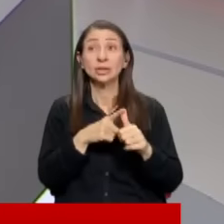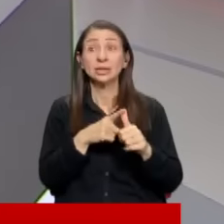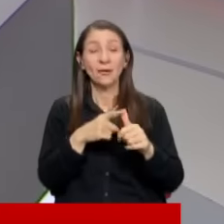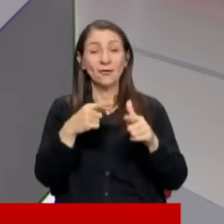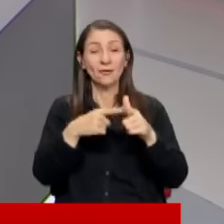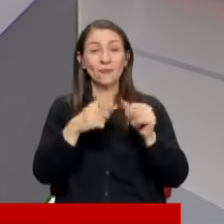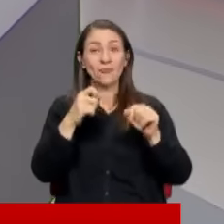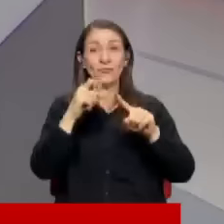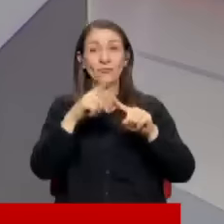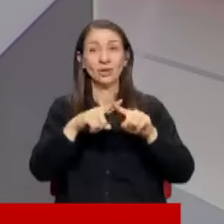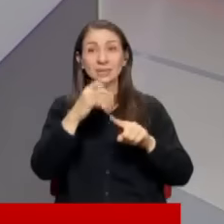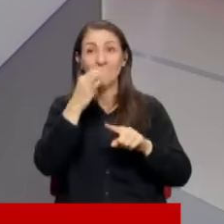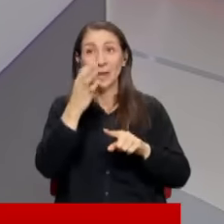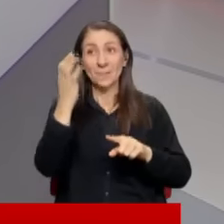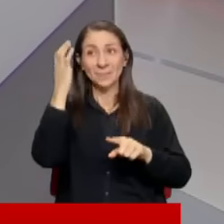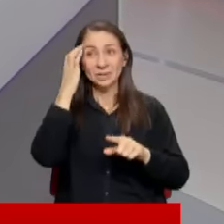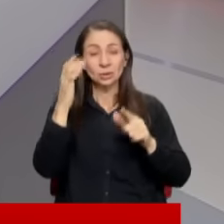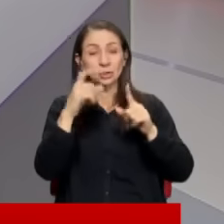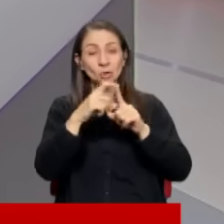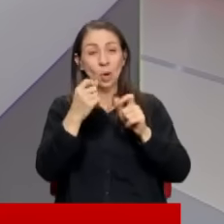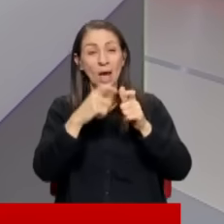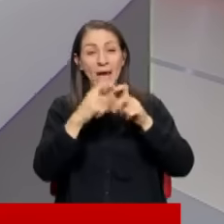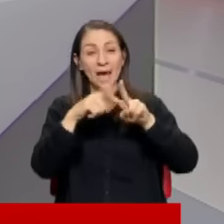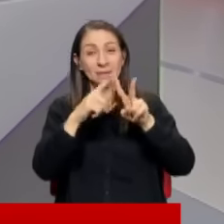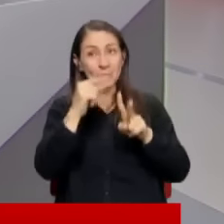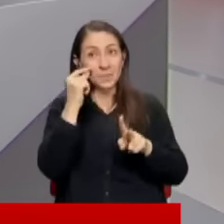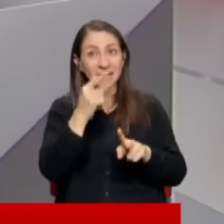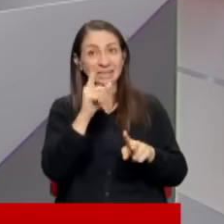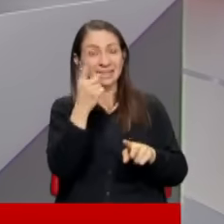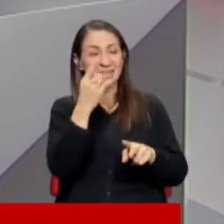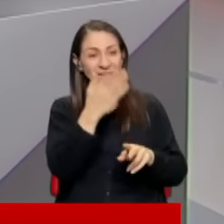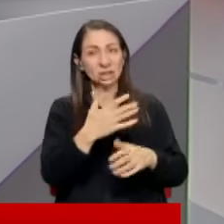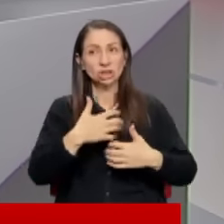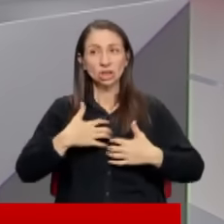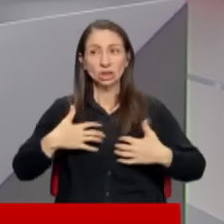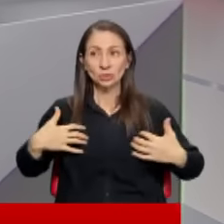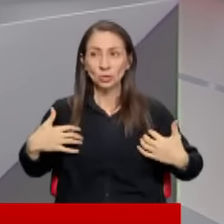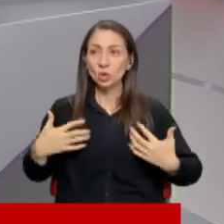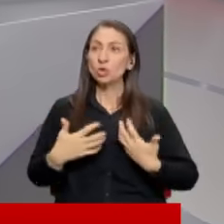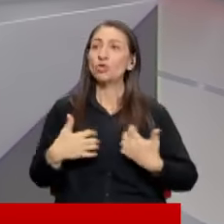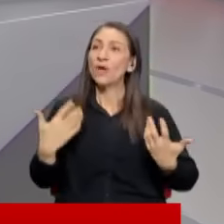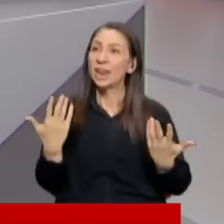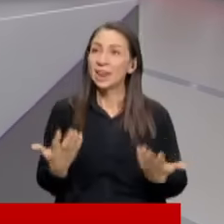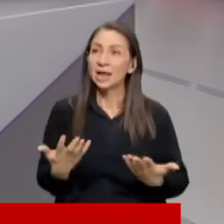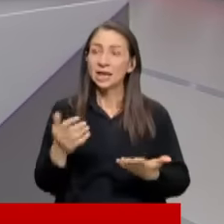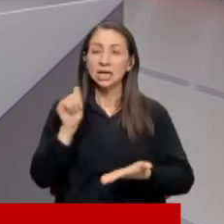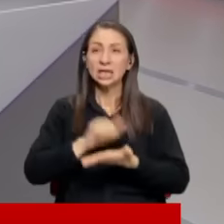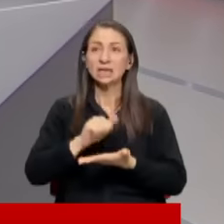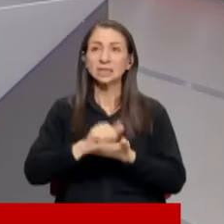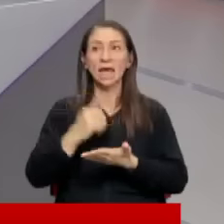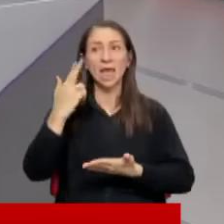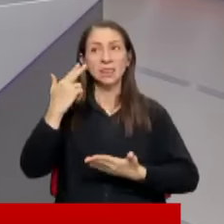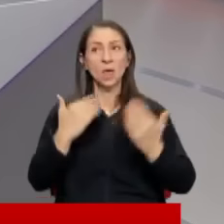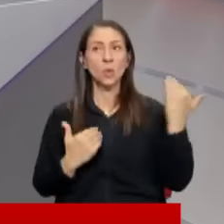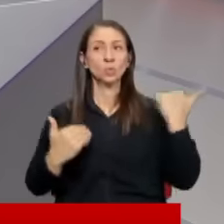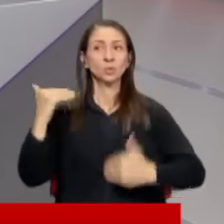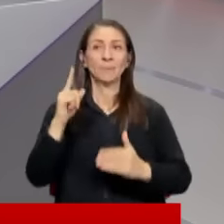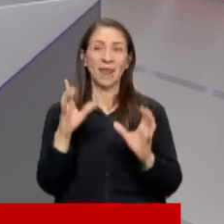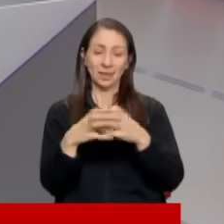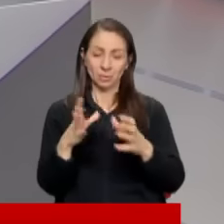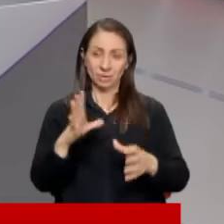Fox Haber'in başında Doğan Şentürk liderliğinde cesur, güvenilir, gazetecilik etiği yüksek bir ekibimiz